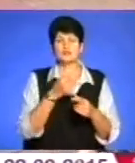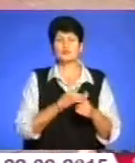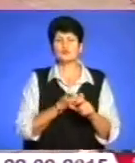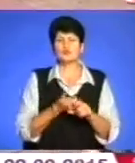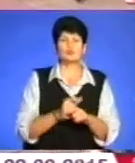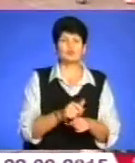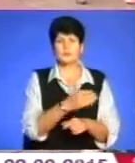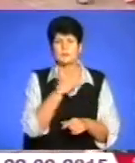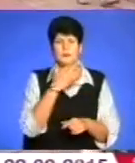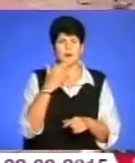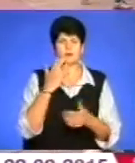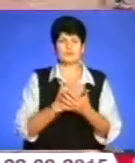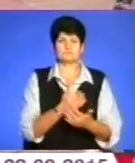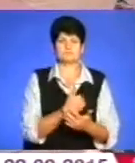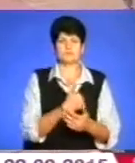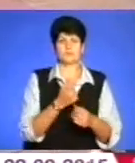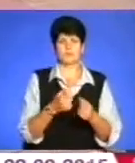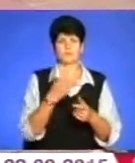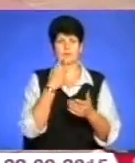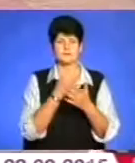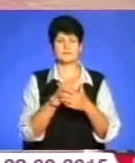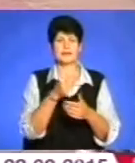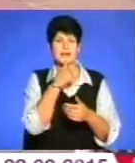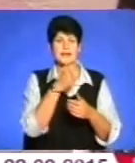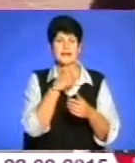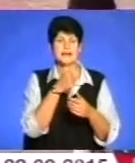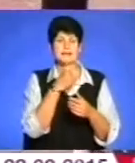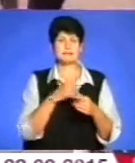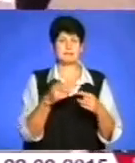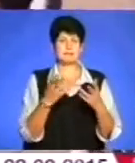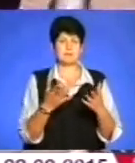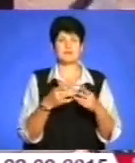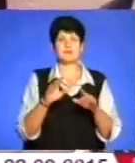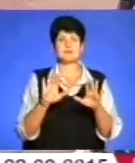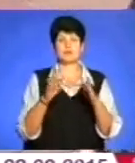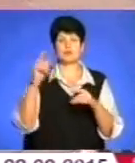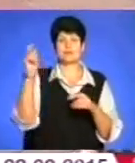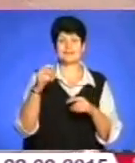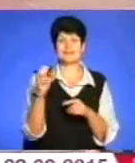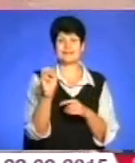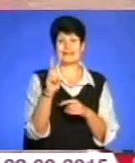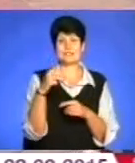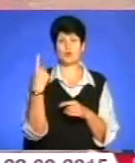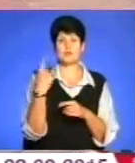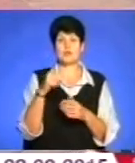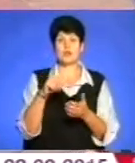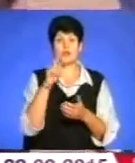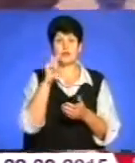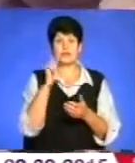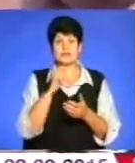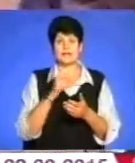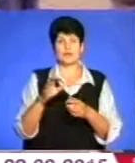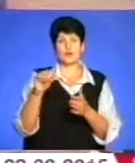саме експериментувати і показувати дані експерименти. Цього року також так сталося, що в нас приїхали з 13 областей України учасники наукових